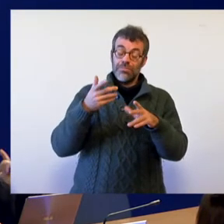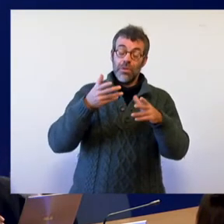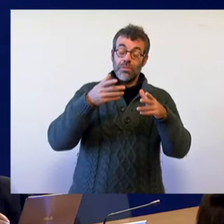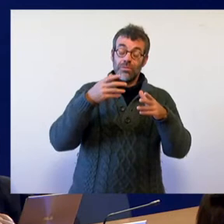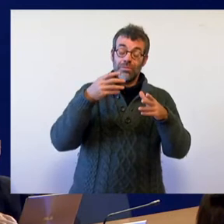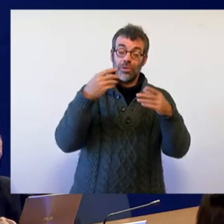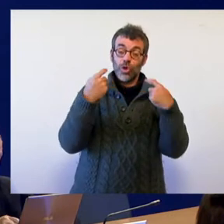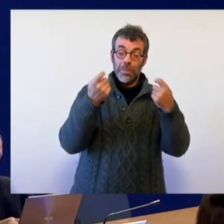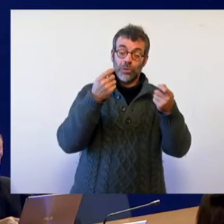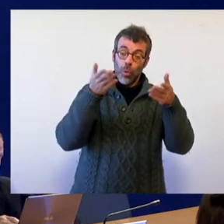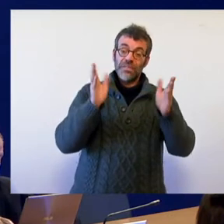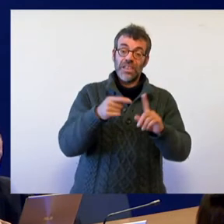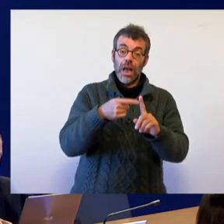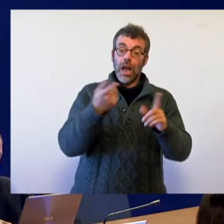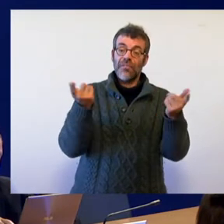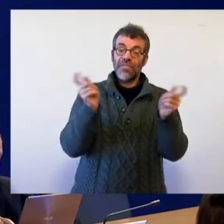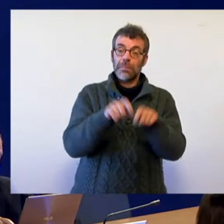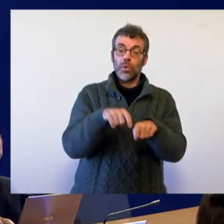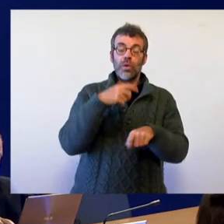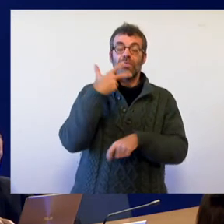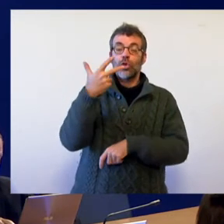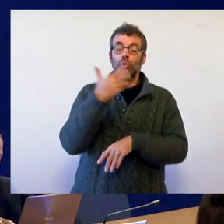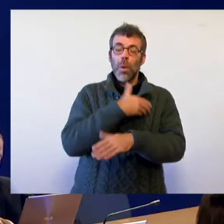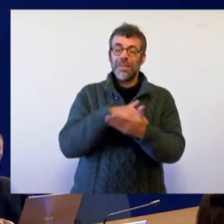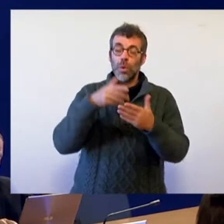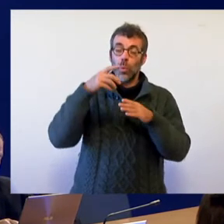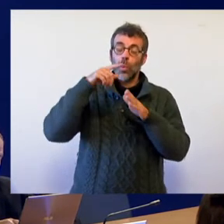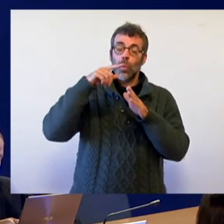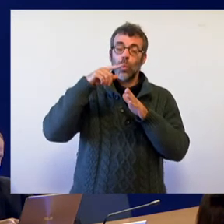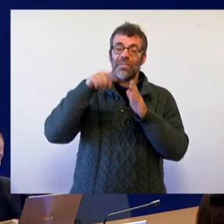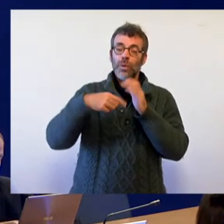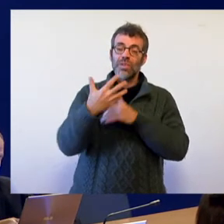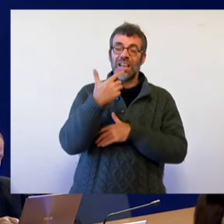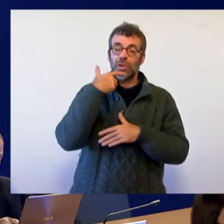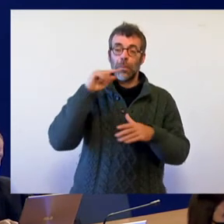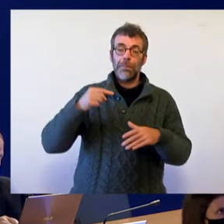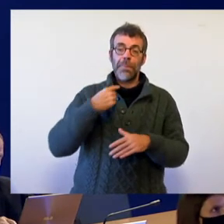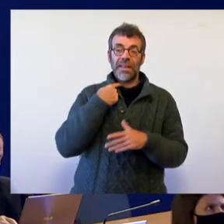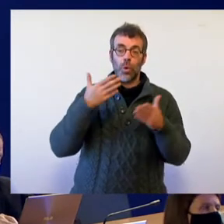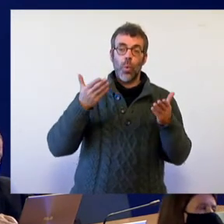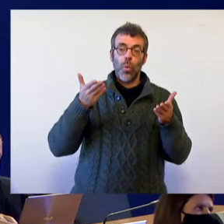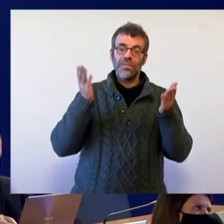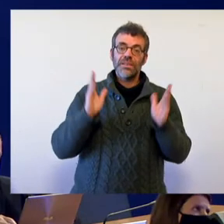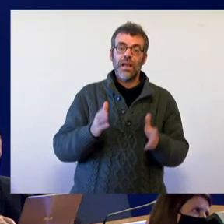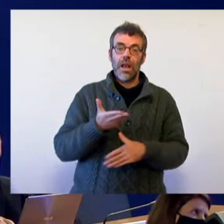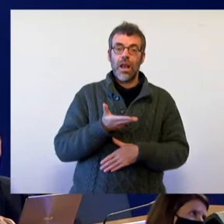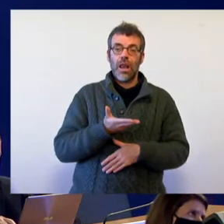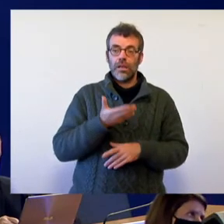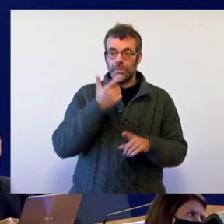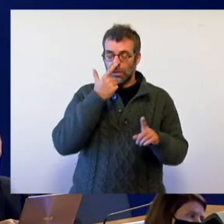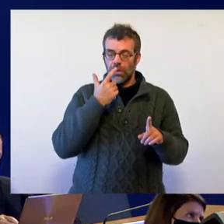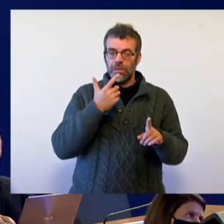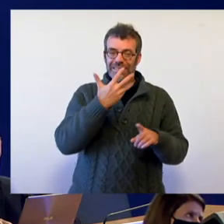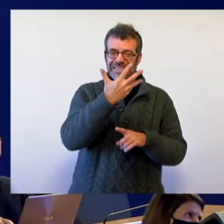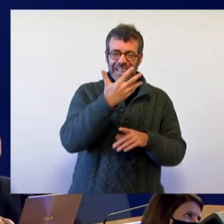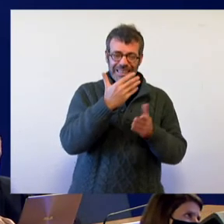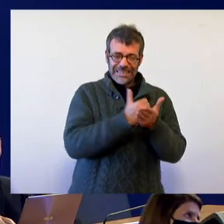de perte de chiffre d'affaires en fruits et légumes, qui ne peut pas continuer. 5